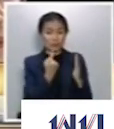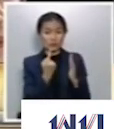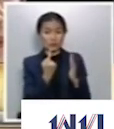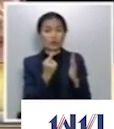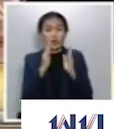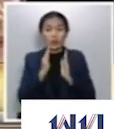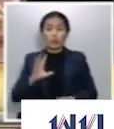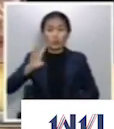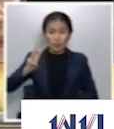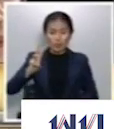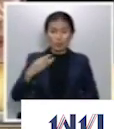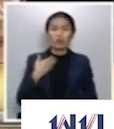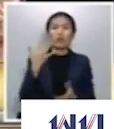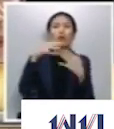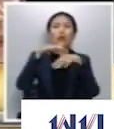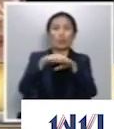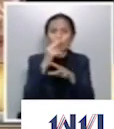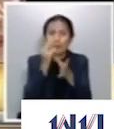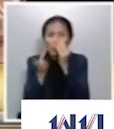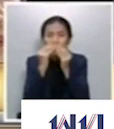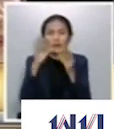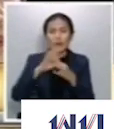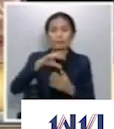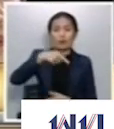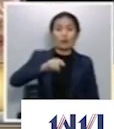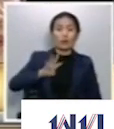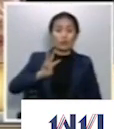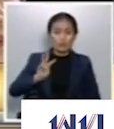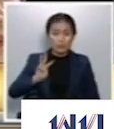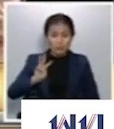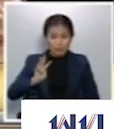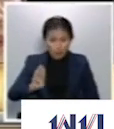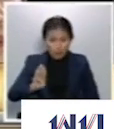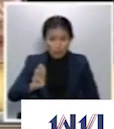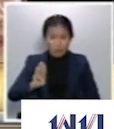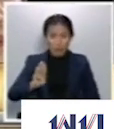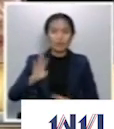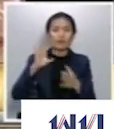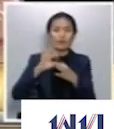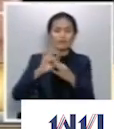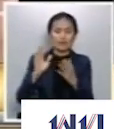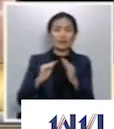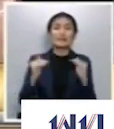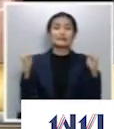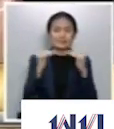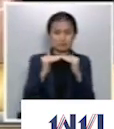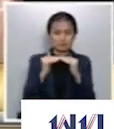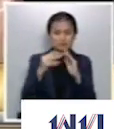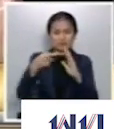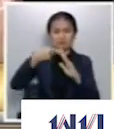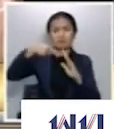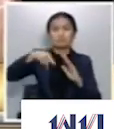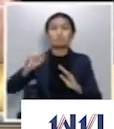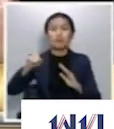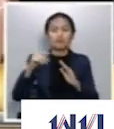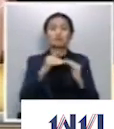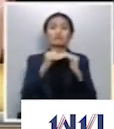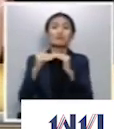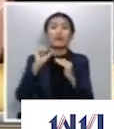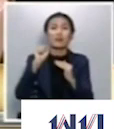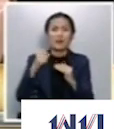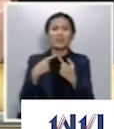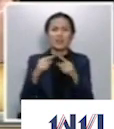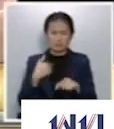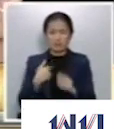พระราชบัญญัติเรื่องความเท่าเทียมระหว่างเพศแต่ว่ามันน้อยค่ะจังหวัดละ6คนไปอบรมที่ขอนแก่นแล้วมันก็จบไปเลย